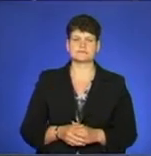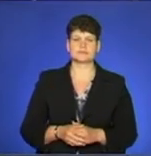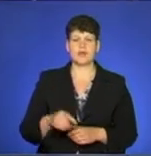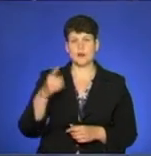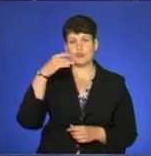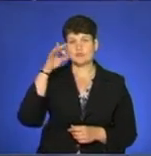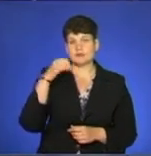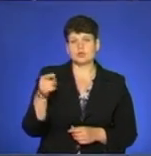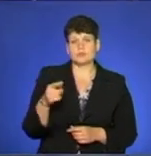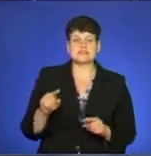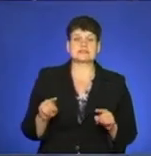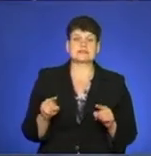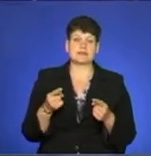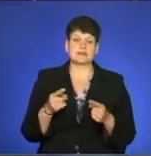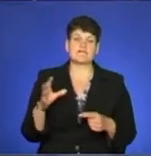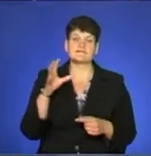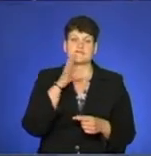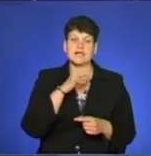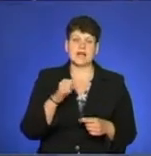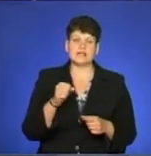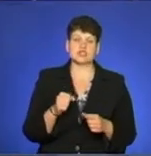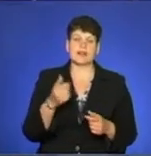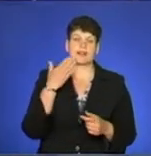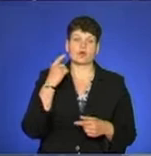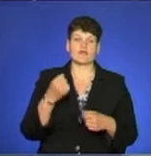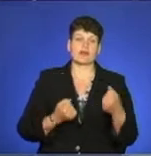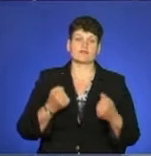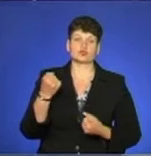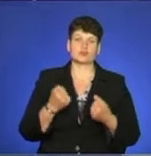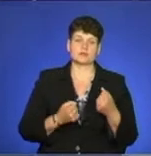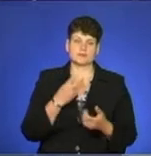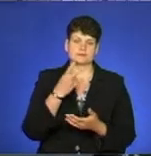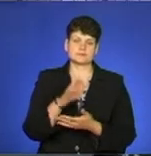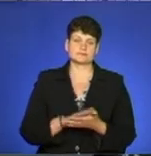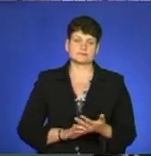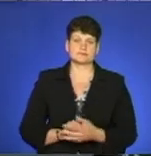Поліцейські Тернопільщини затримали викрадача легкових автомобілів. Подробиці у сюжеті.